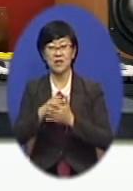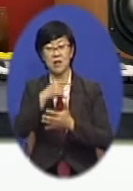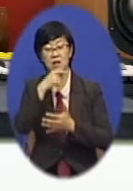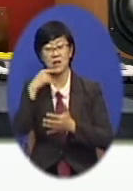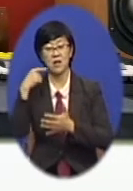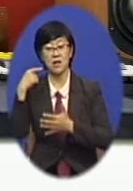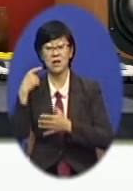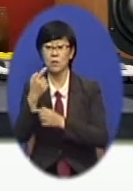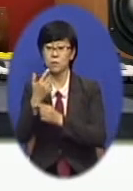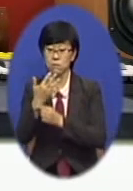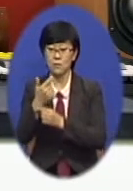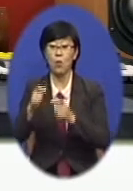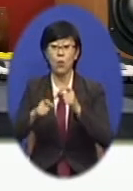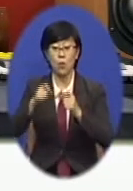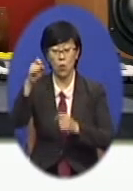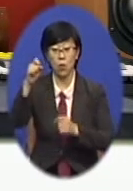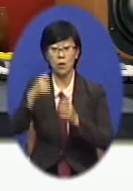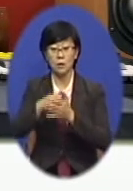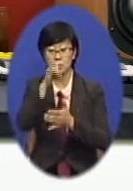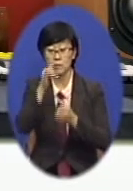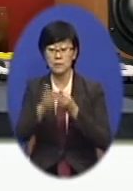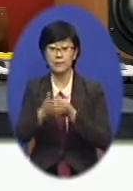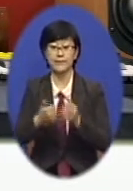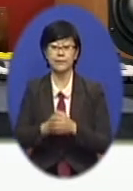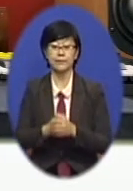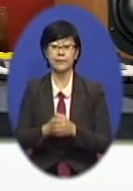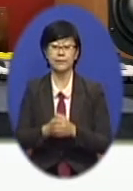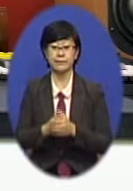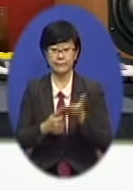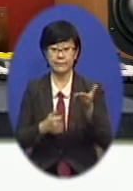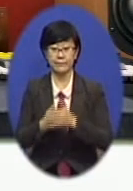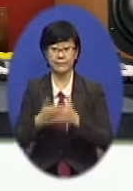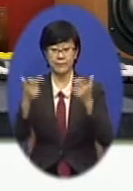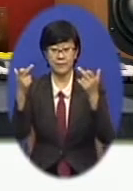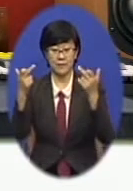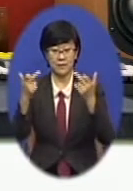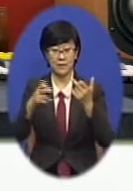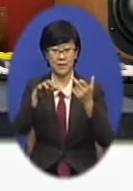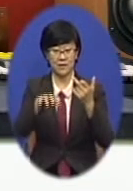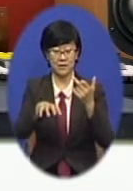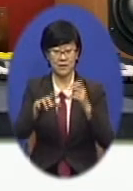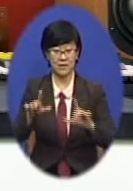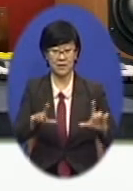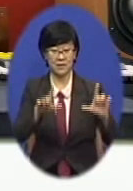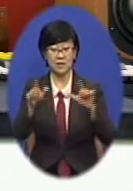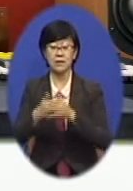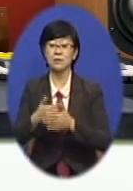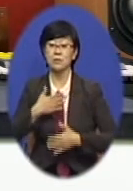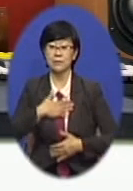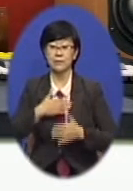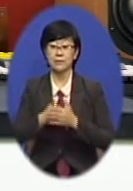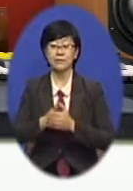가고요. 어. 네. 그 우리 어머니도 지금 문경의 골이 깊은 곳에 사시나요? 아니요, 저는